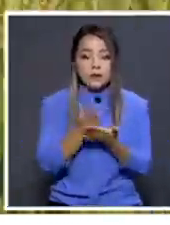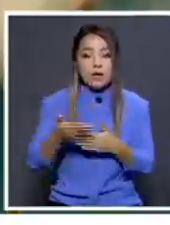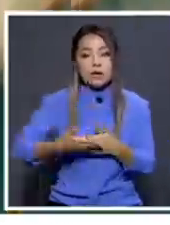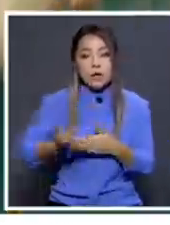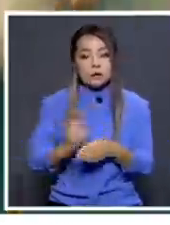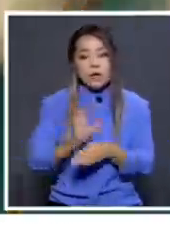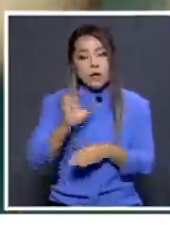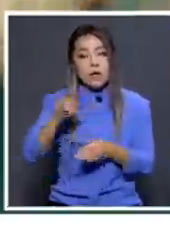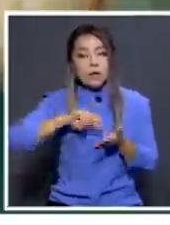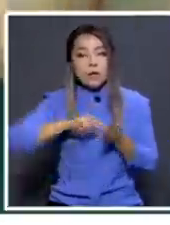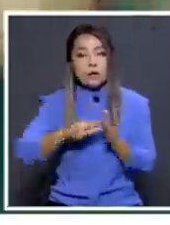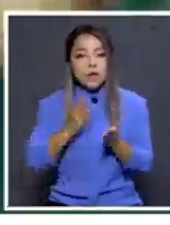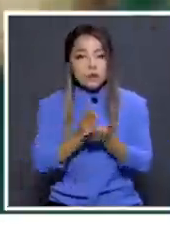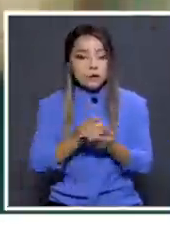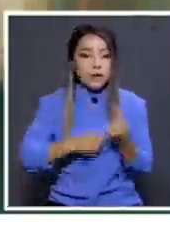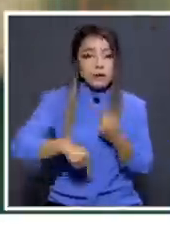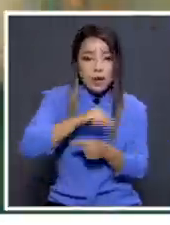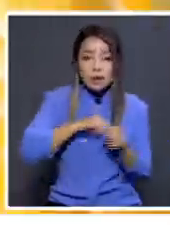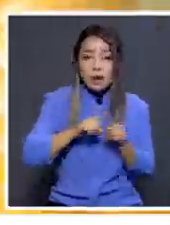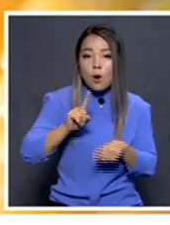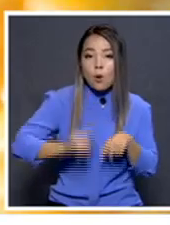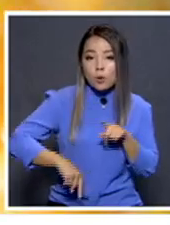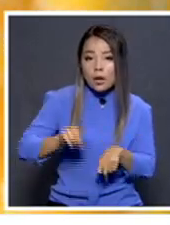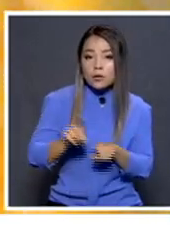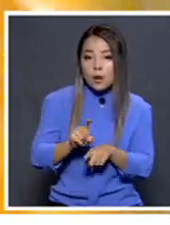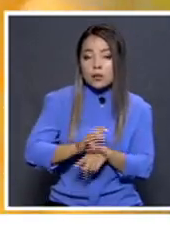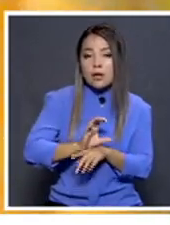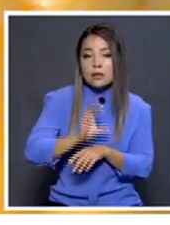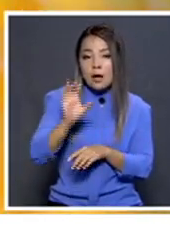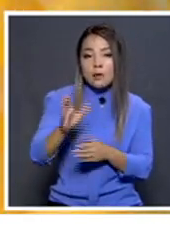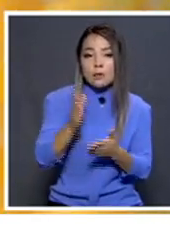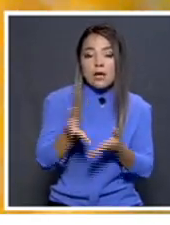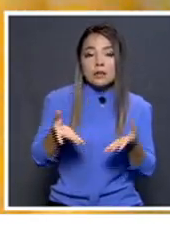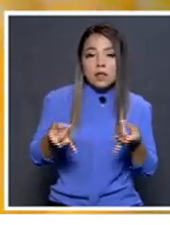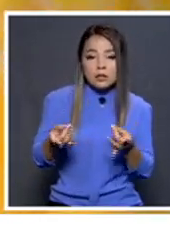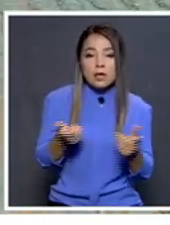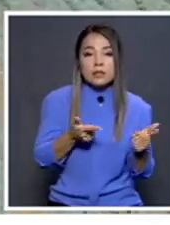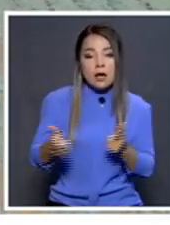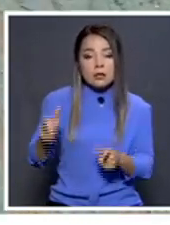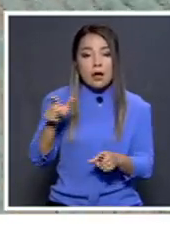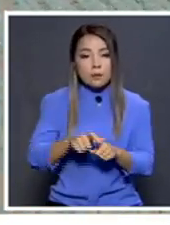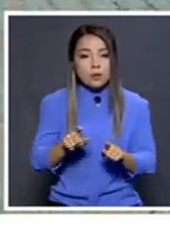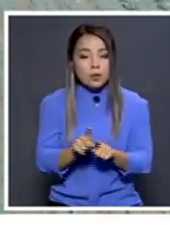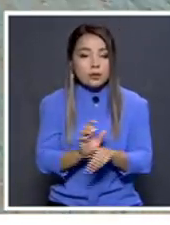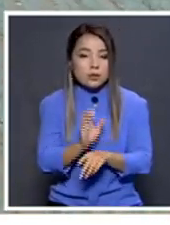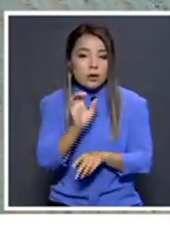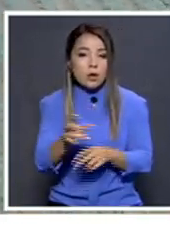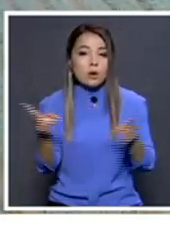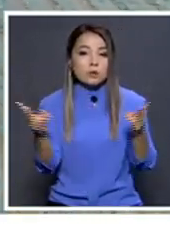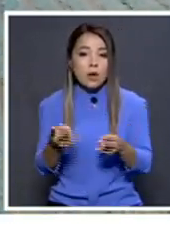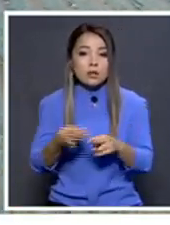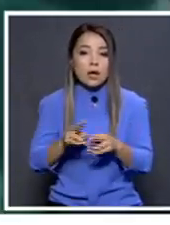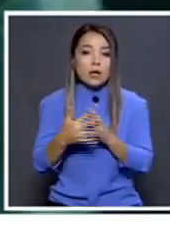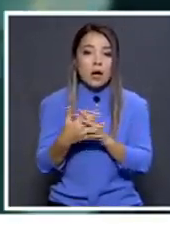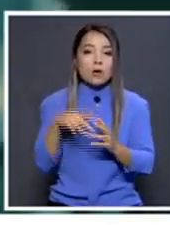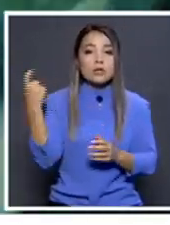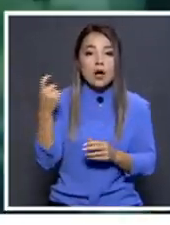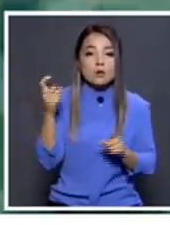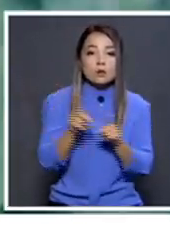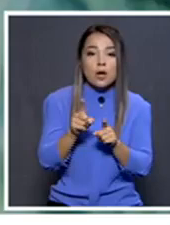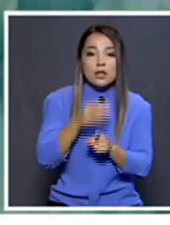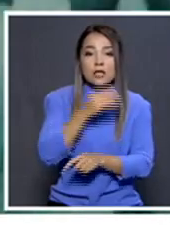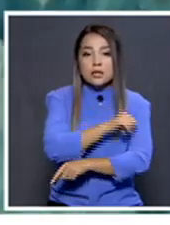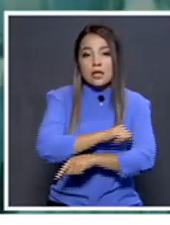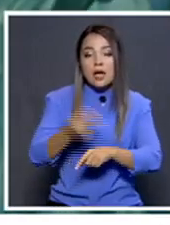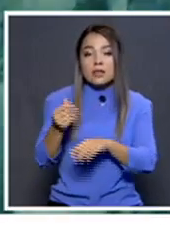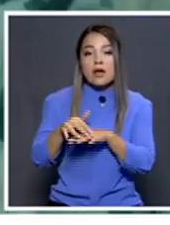көрсетеді. Тағы бір айтарлығы, отандық азық-түлік экспортқа шикізатта емес, дайын күйінде шығуы тиіс. Осы ретте ауыл шаруашылық саласына